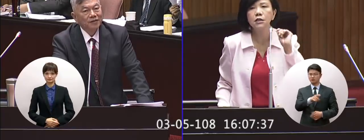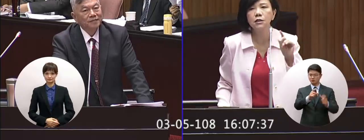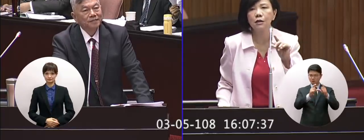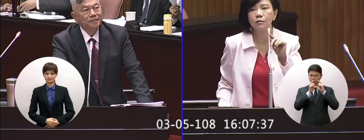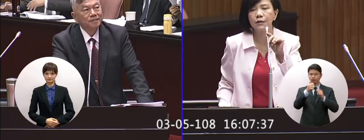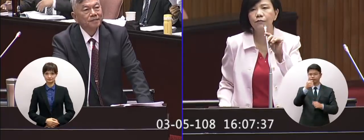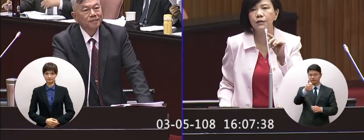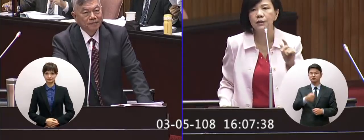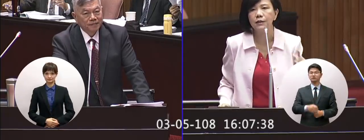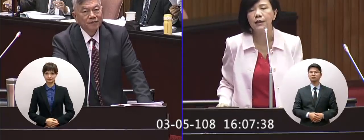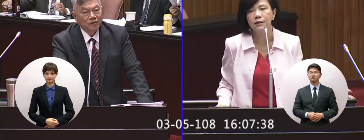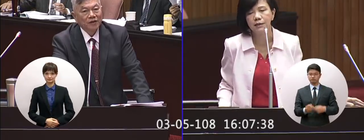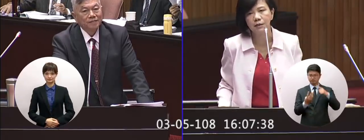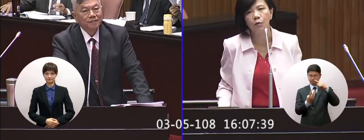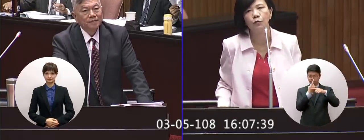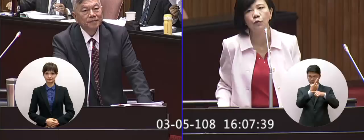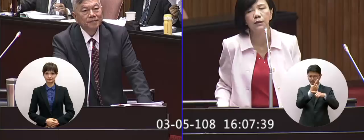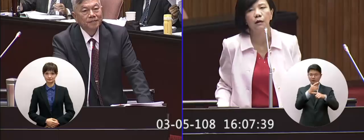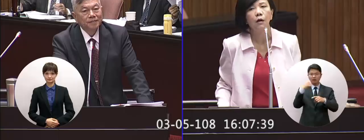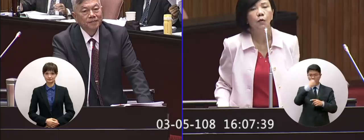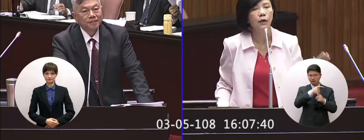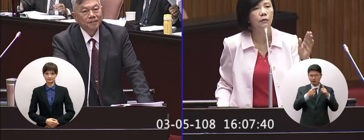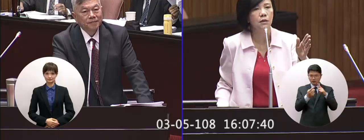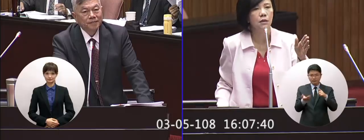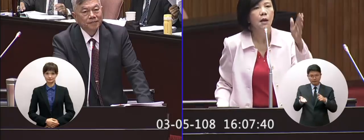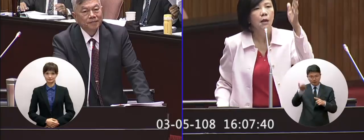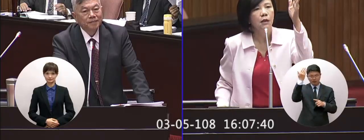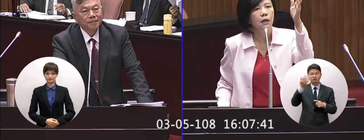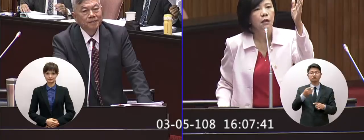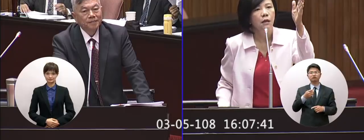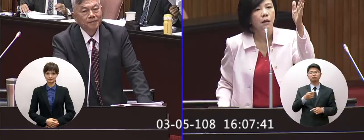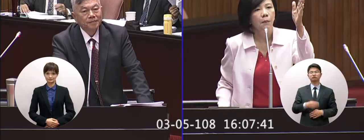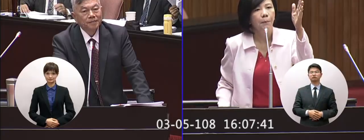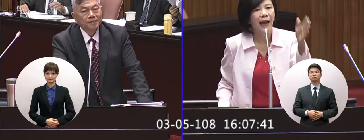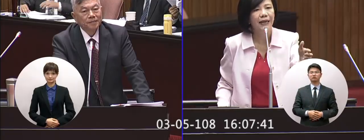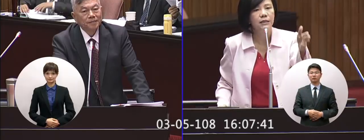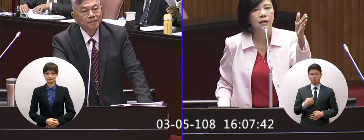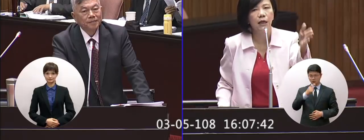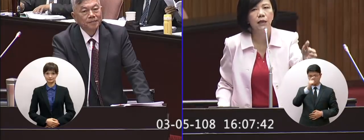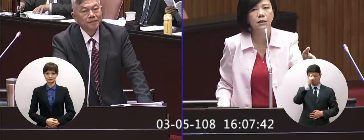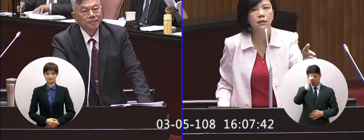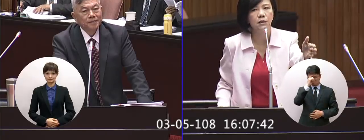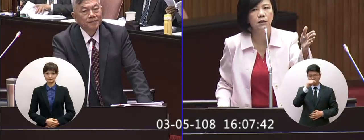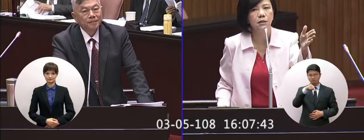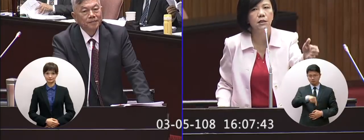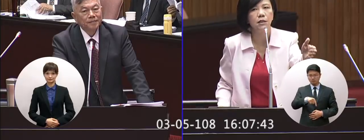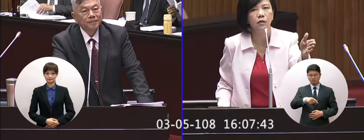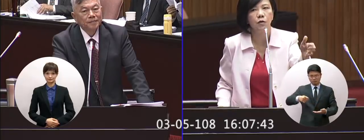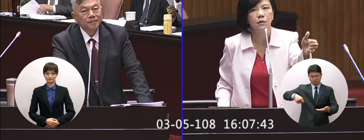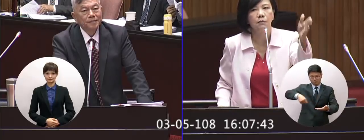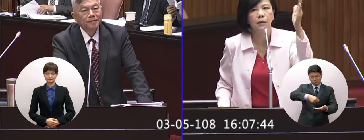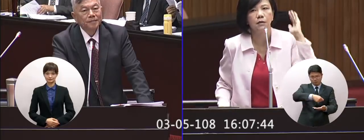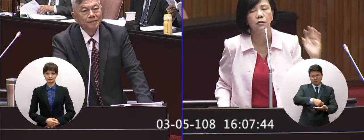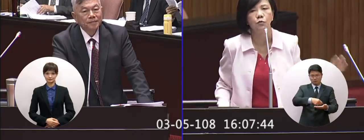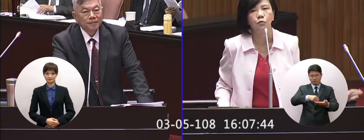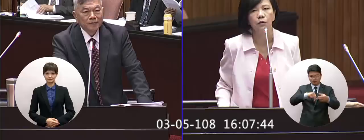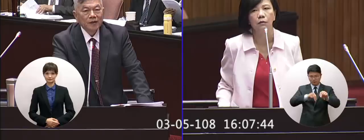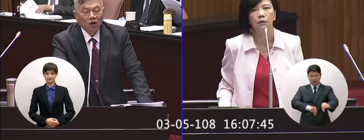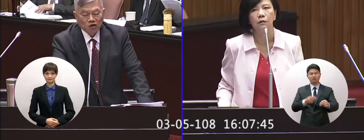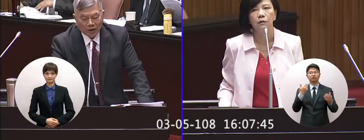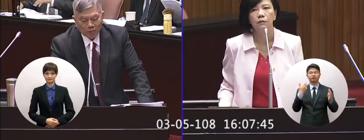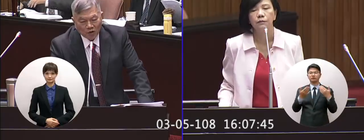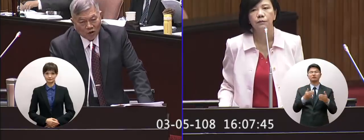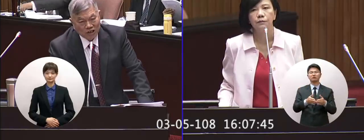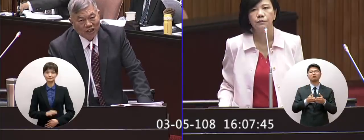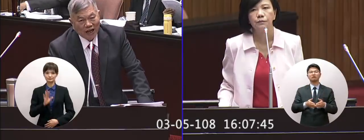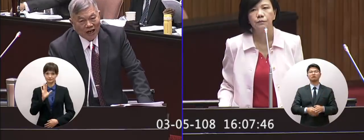案。至少三分之一，那希望多少？我要的是你白纸黑字的契约上面写清楚